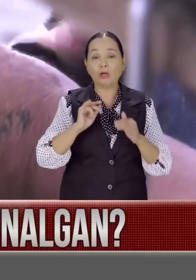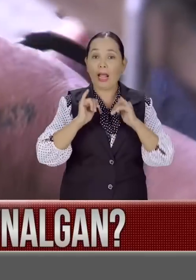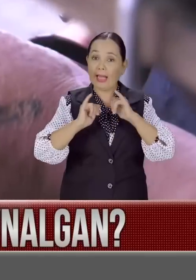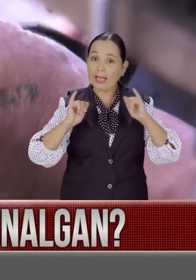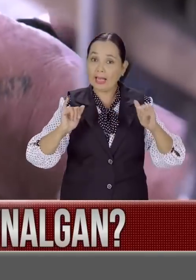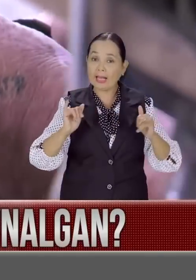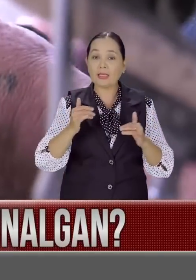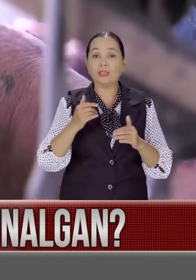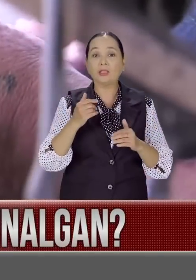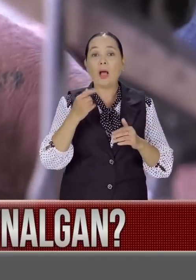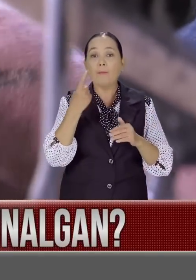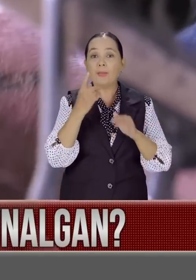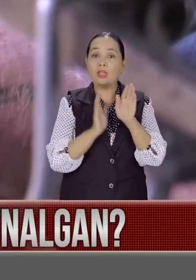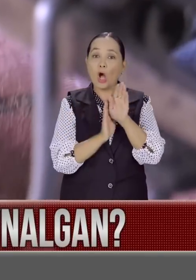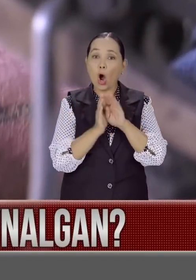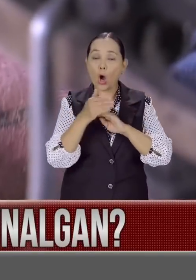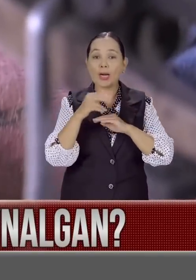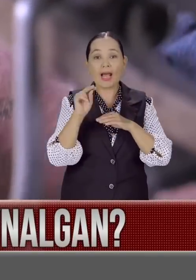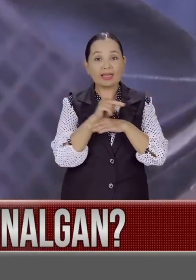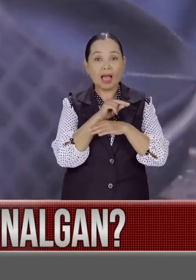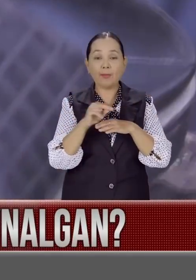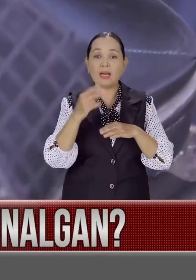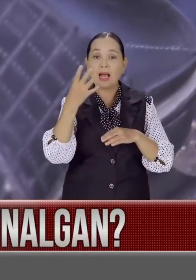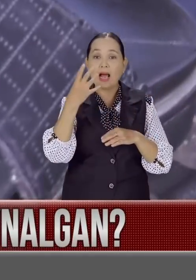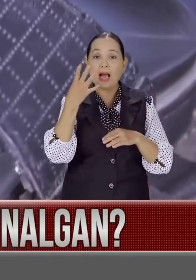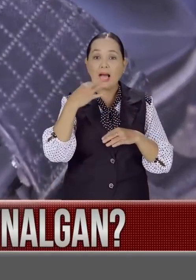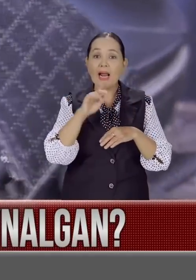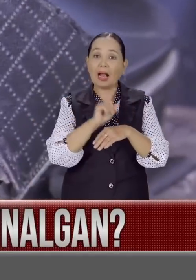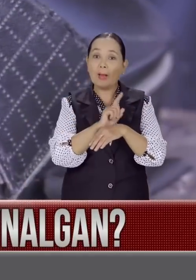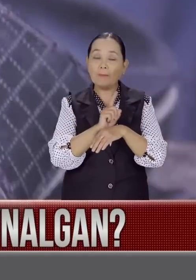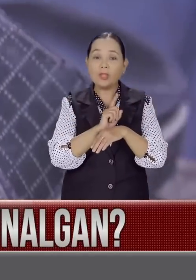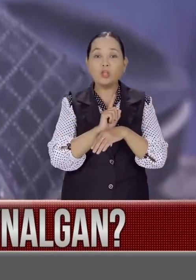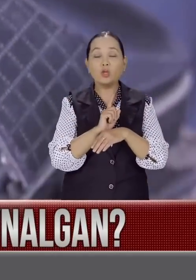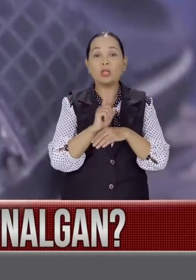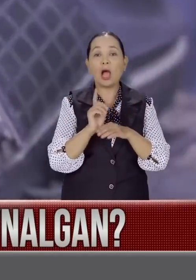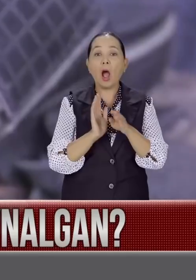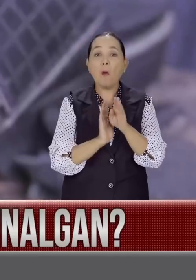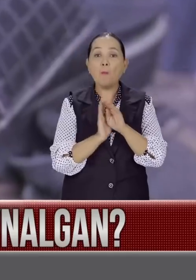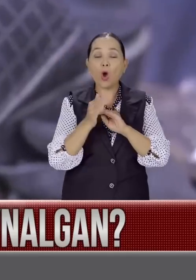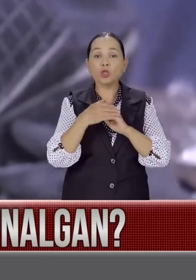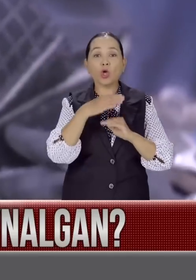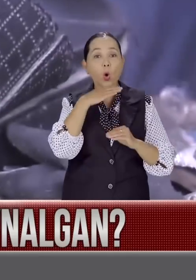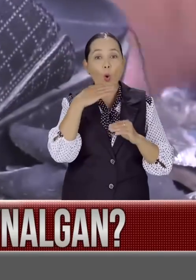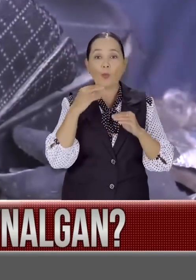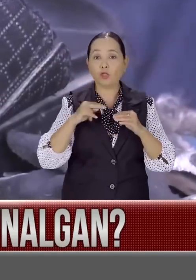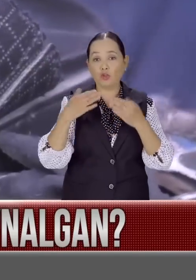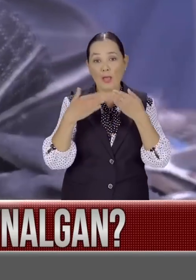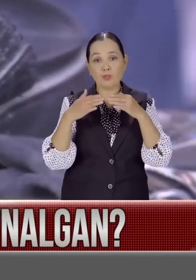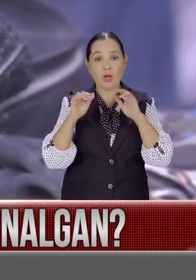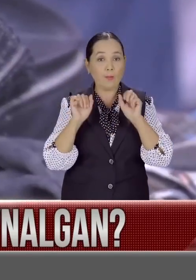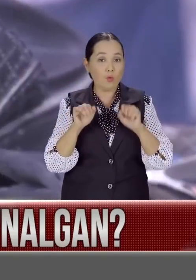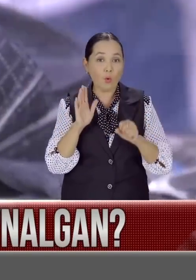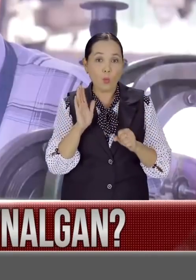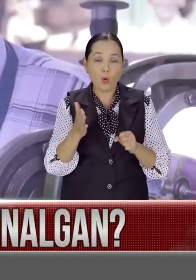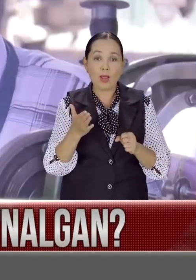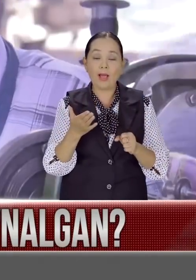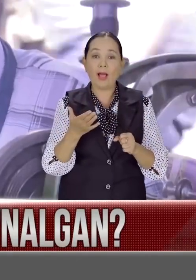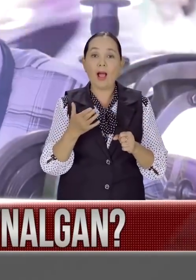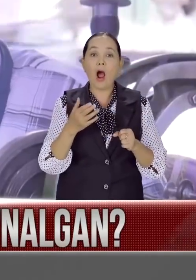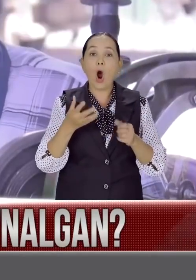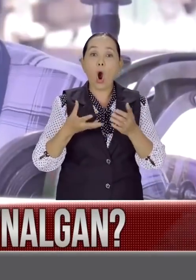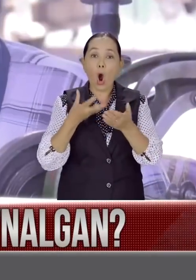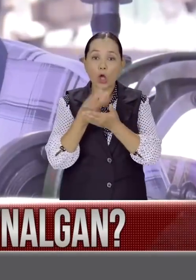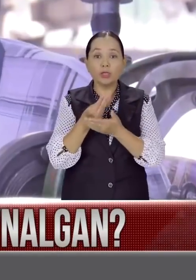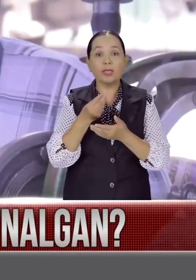ishini kengaytirsa, bitta oyoq kiyimni ta'mirlashga ketgan 40 minutida butun boshli poyabzallarni ko'pini ishlab chiqarishi mumkin bo'ladi.